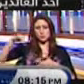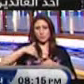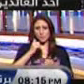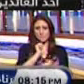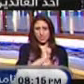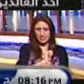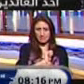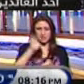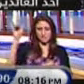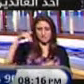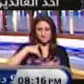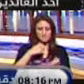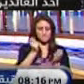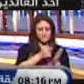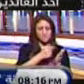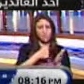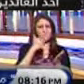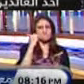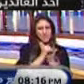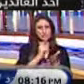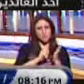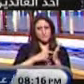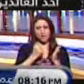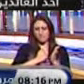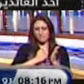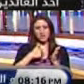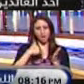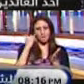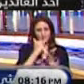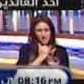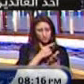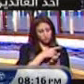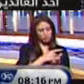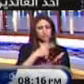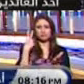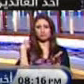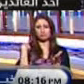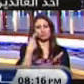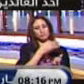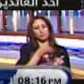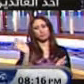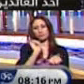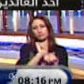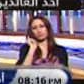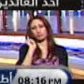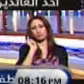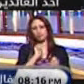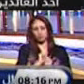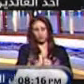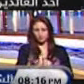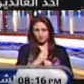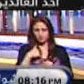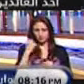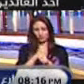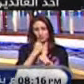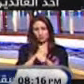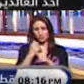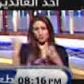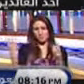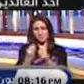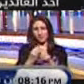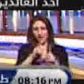بتعاملنا بقسوه جوه السجن يا فندم، والناس دي جريت ورانا عشان تطلعنا. ده اللي انا كنت متأجر منه المكان اللي انا بشتغل فيه، اللي انا ببيع